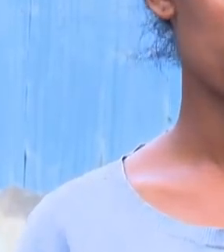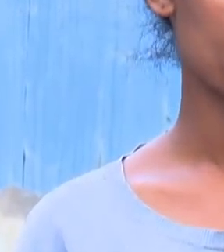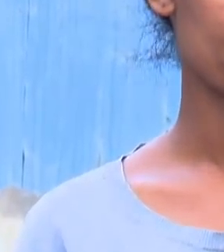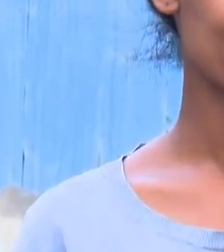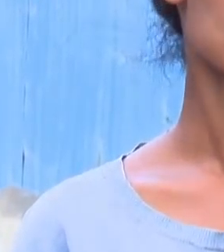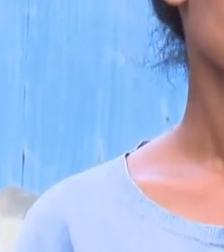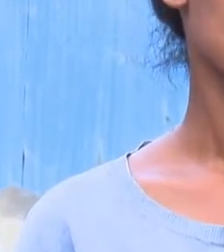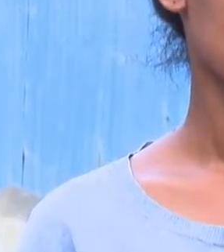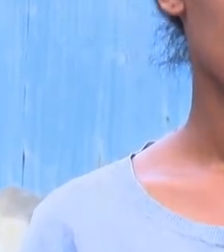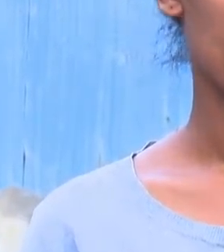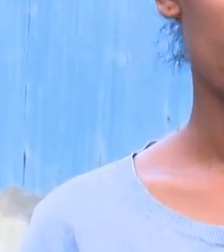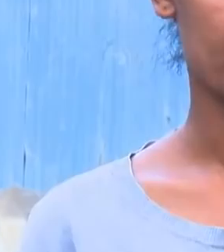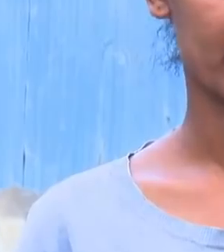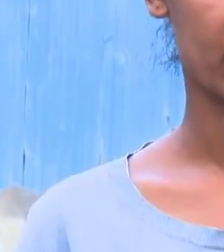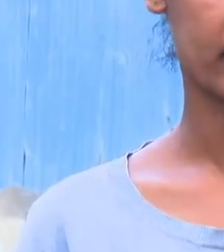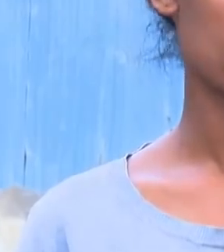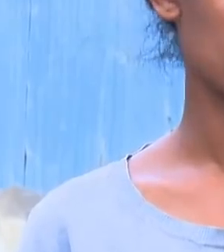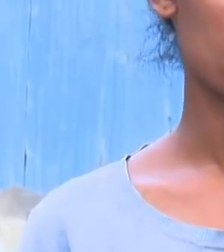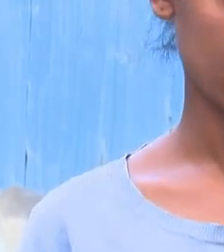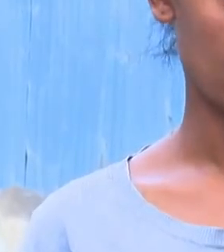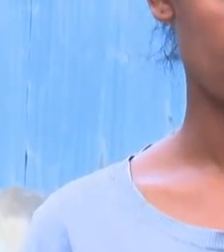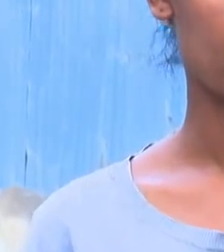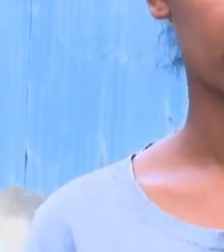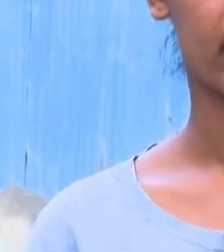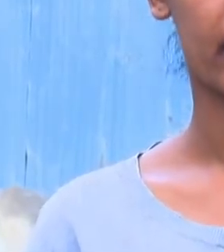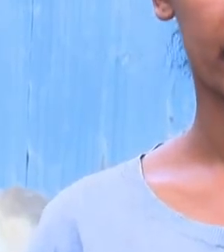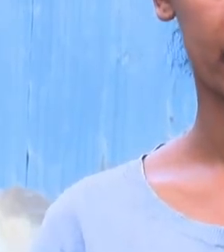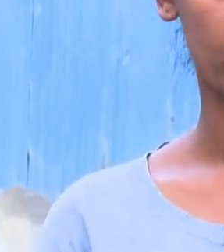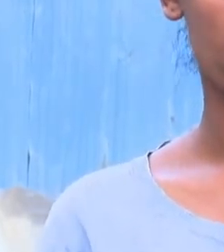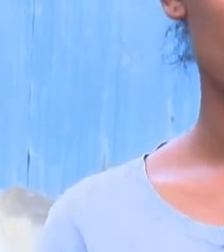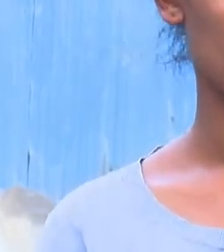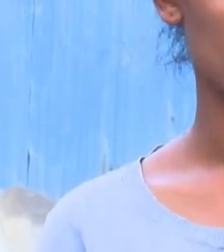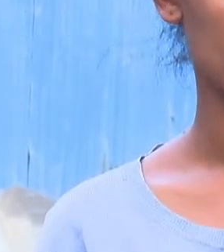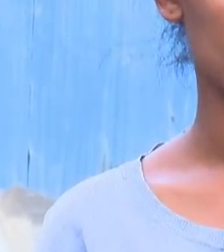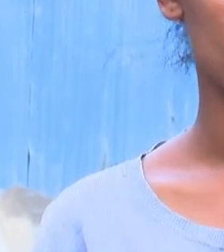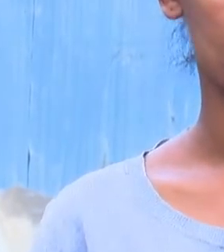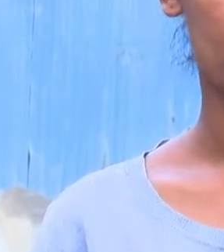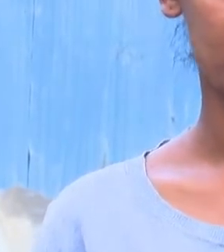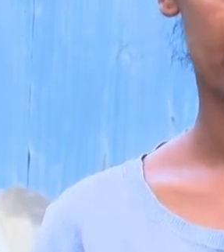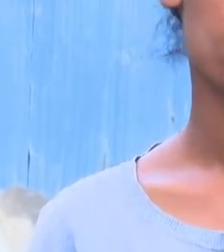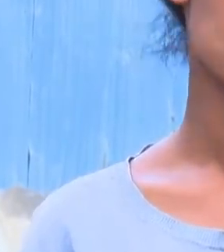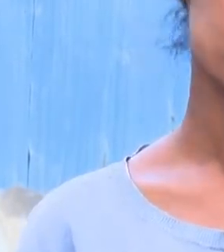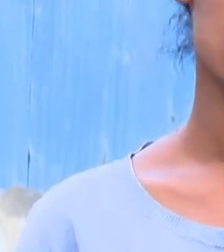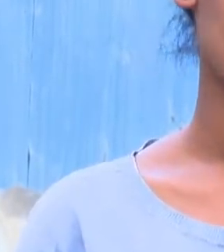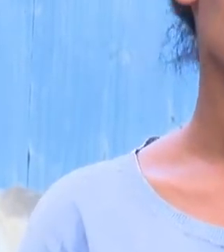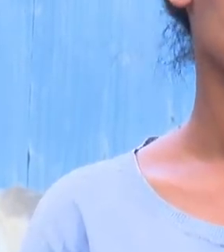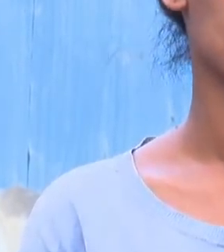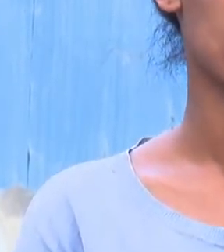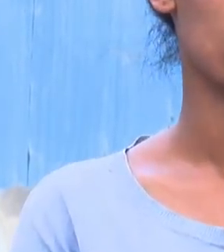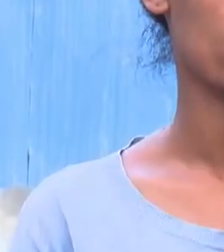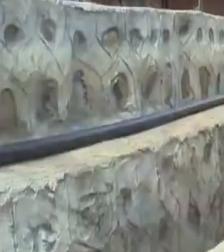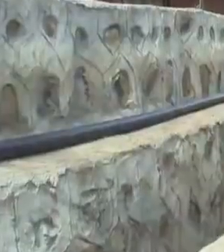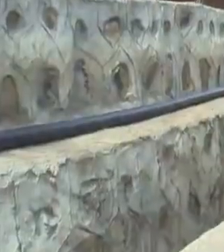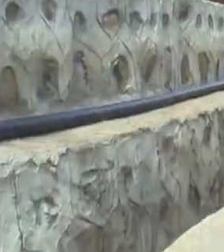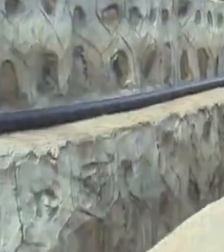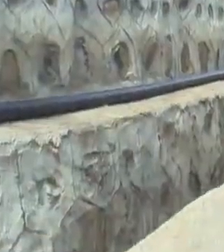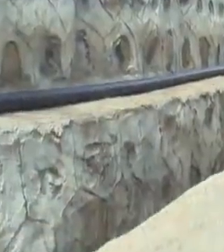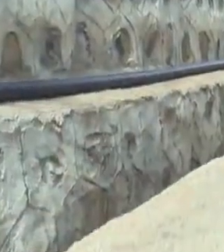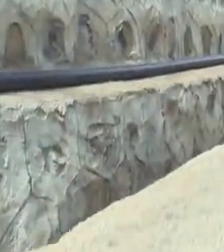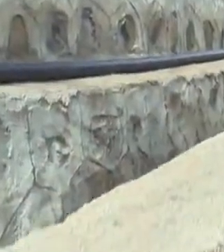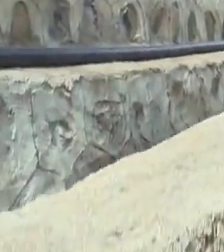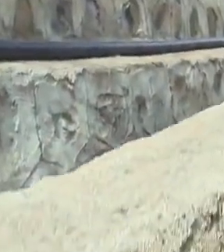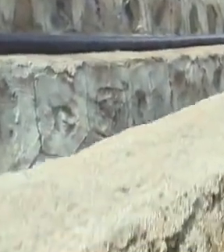ባንክም ስለሚፈቅ የመንገድ ጥገና አጠቃላይ የቶታሉን 10% ይዘናል ማለት ነው ዘንድሮ። በእነዚህ